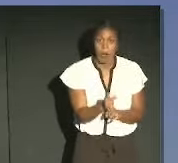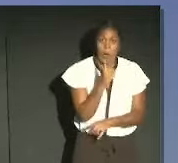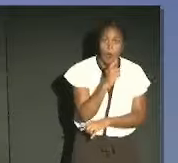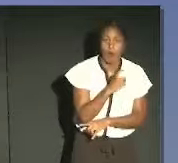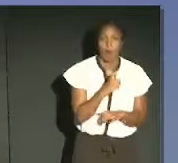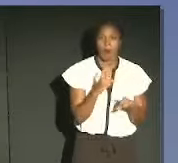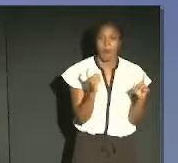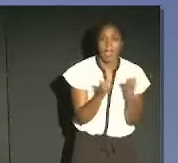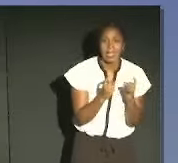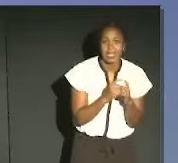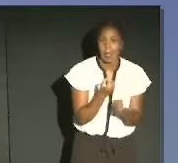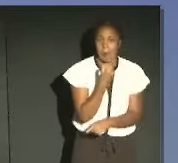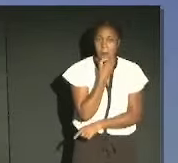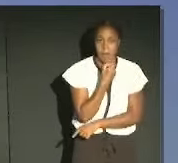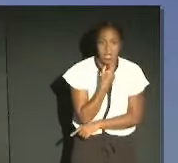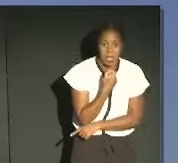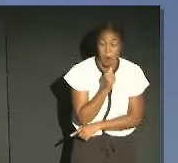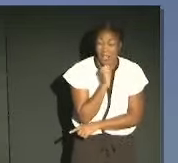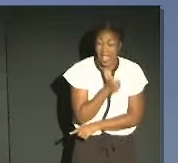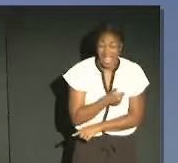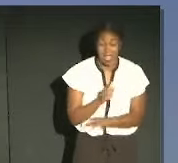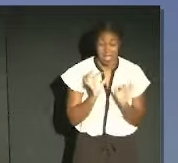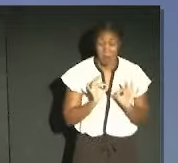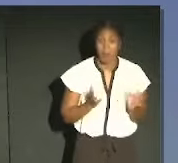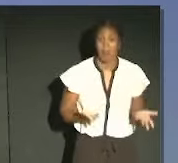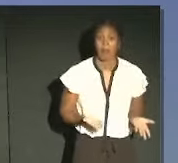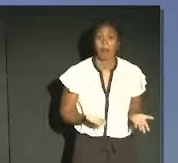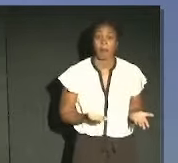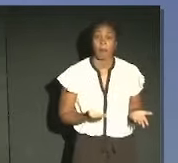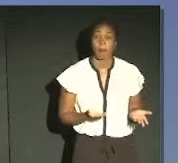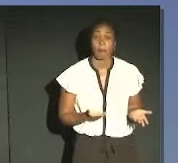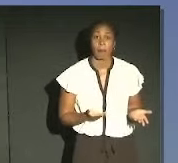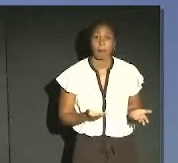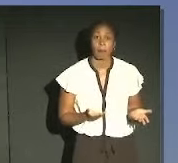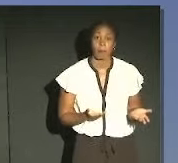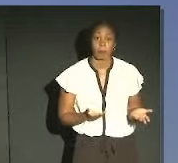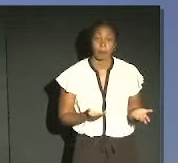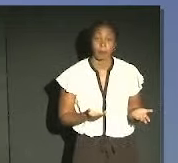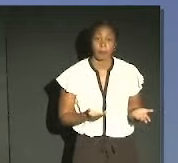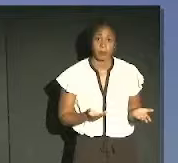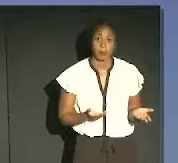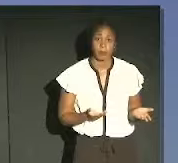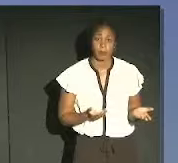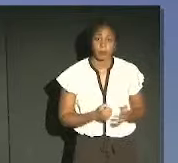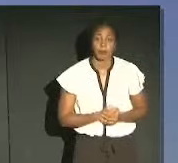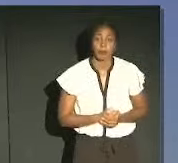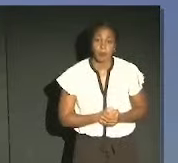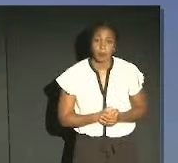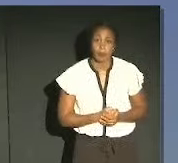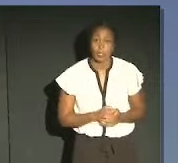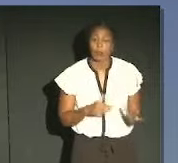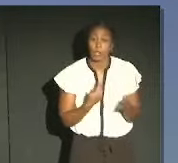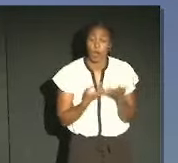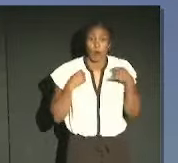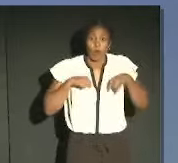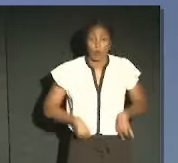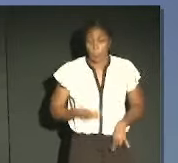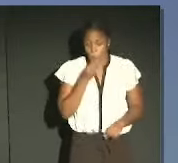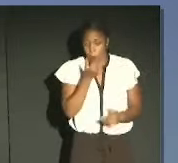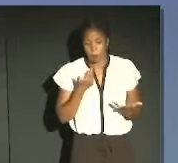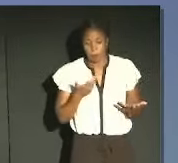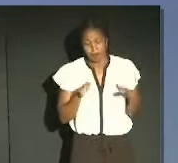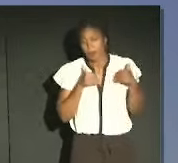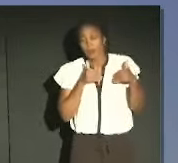d'électricité plus de médicaments plus rien et bien il il annonce il dit qu'il n'y